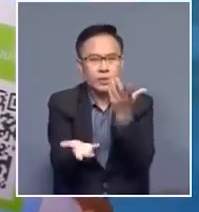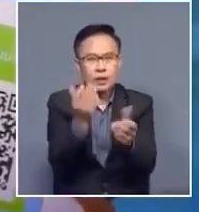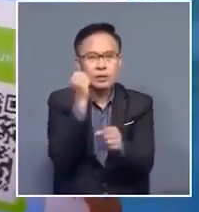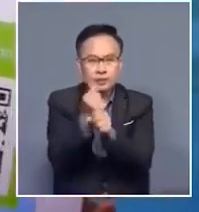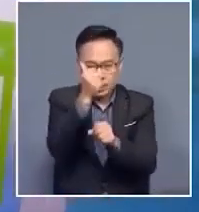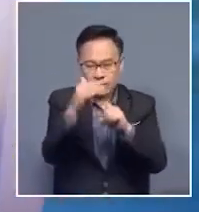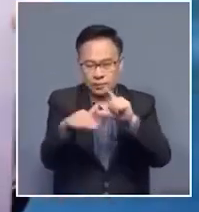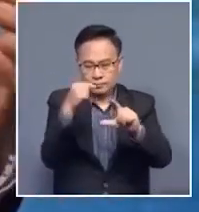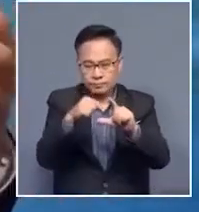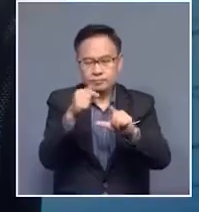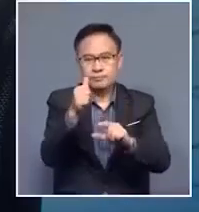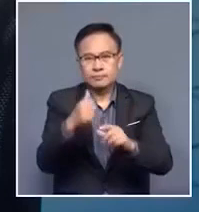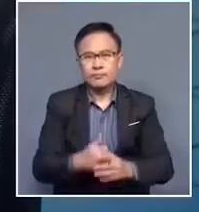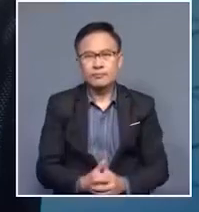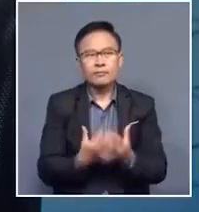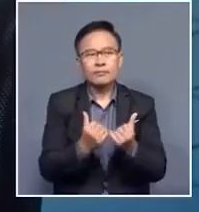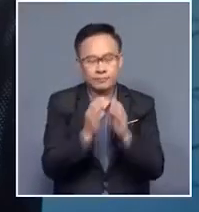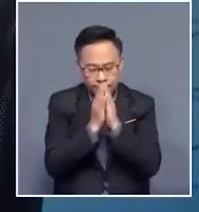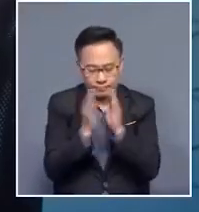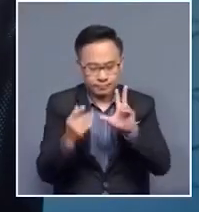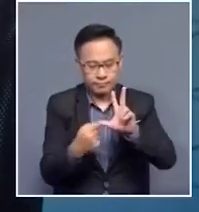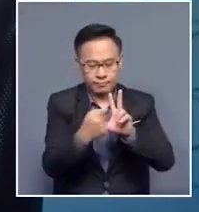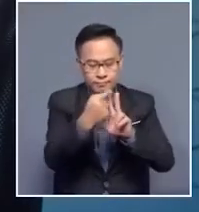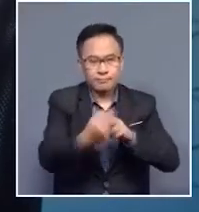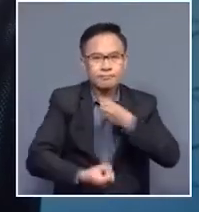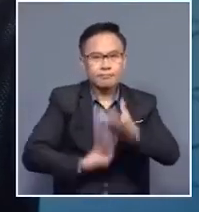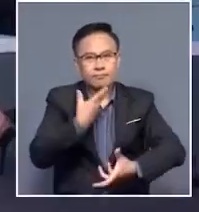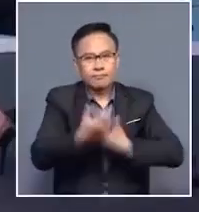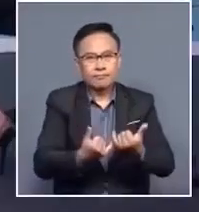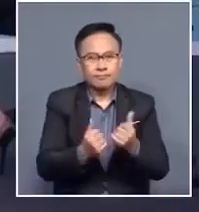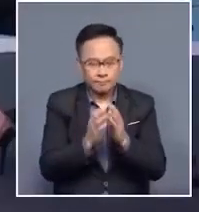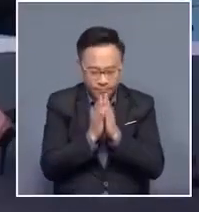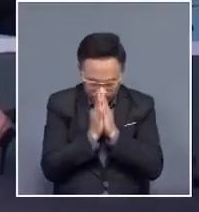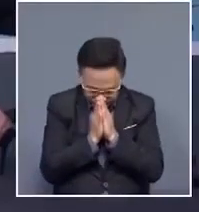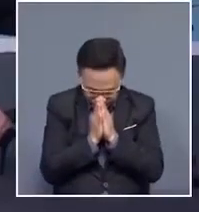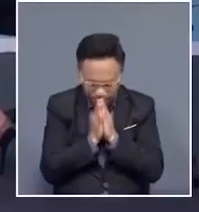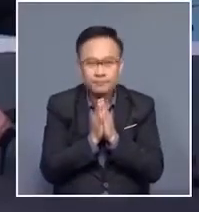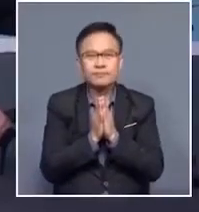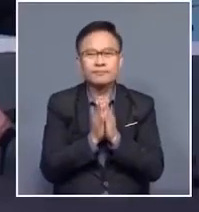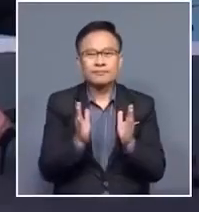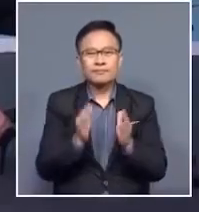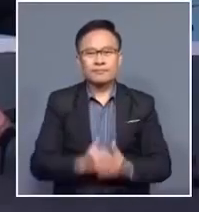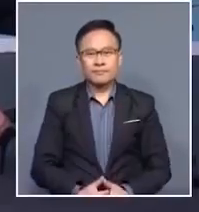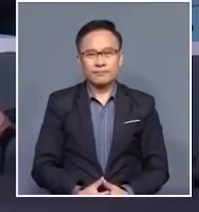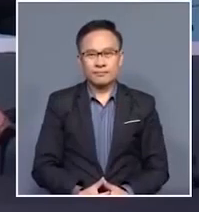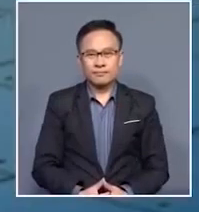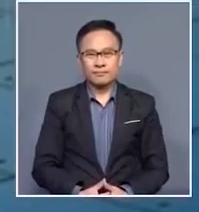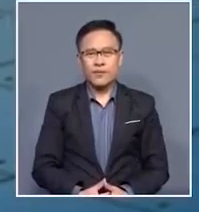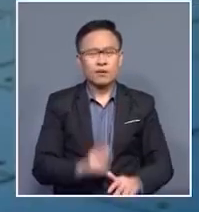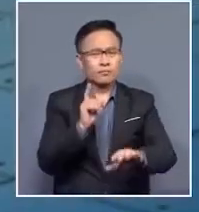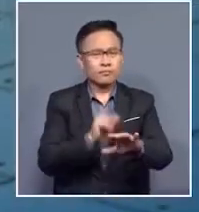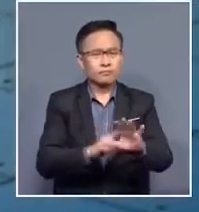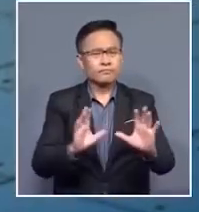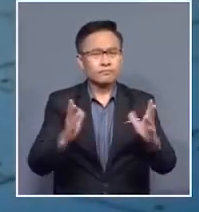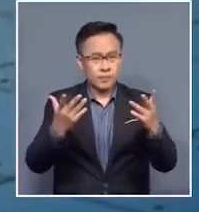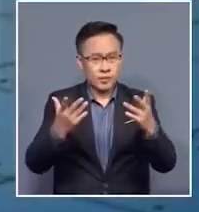ครับ ค่ะวันนี้กลับขอบพระคุณทั้ง3ท่านนะคะที่มาร่วมให้ข้อมูลดีๆกันค่ะขอบพระคุณค่ะคุณผู้ชมคะหมดเวลาแล้วค่ะสำ